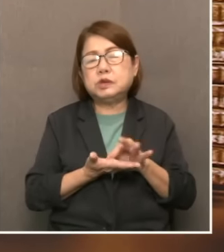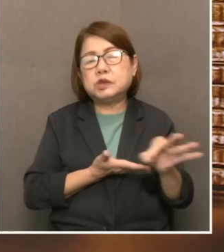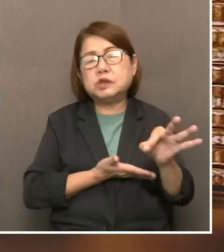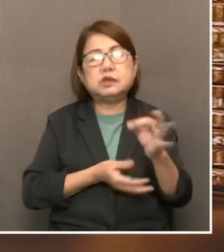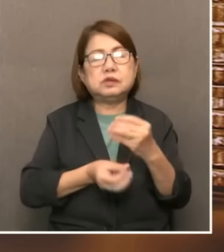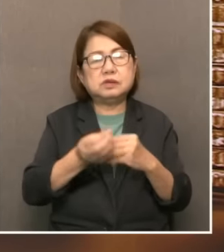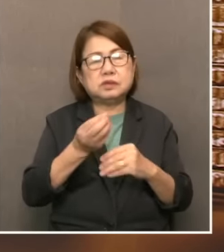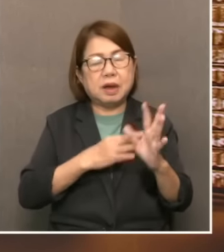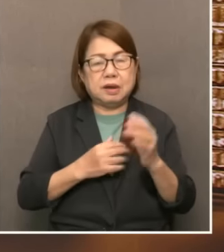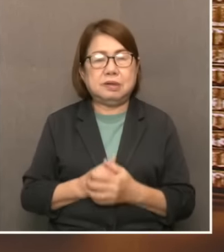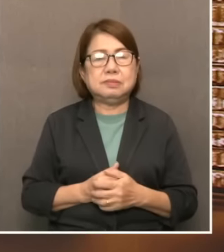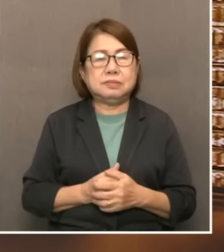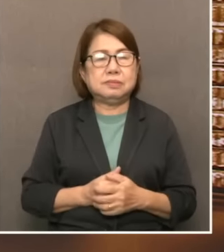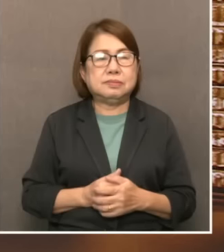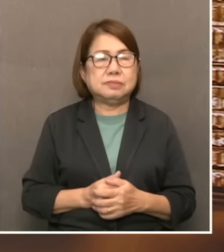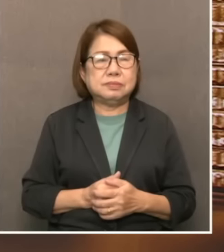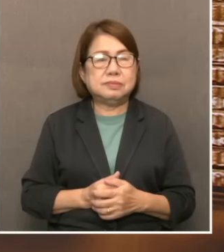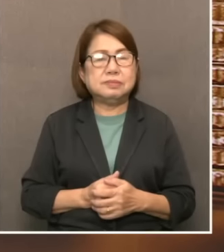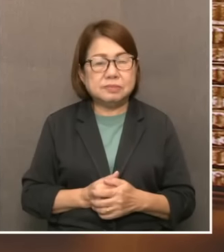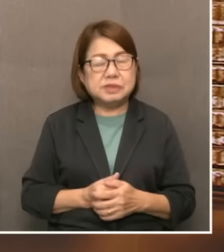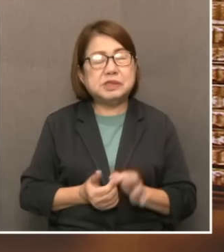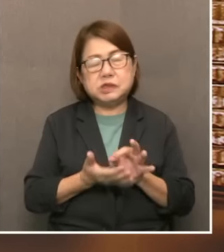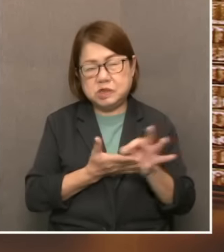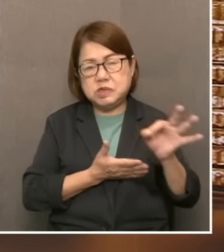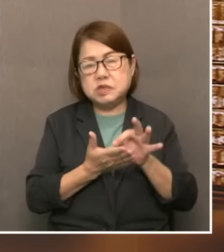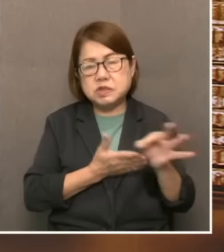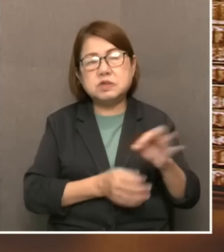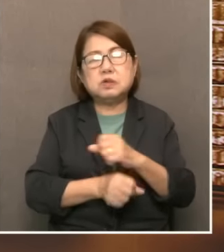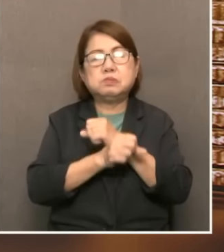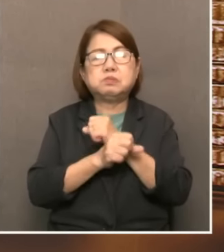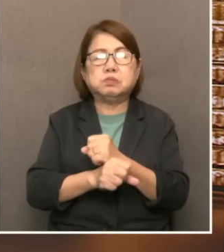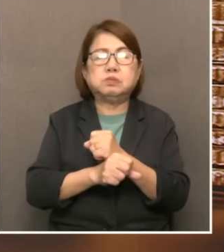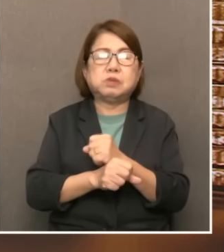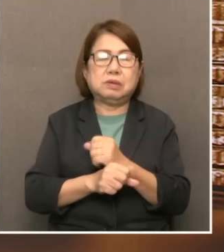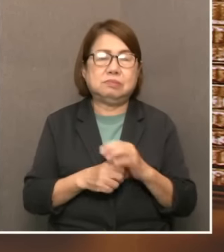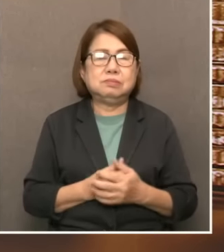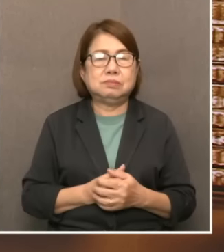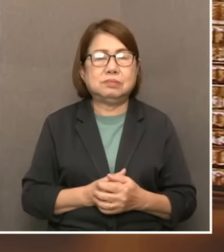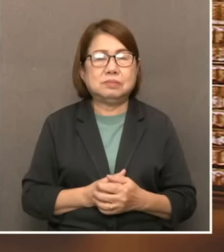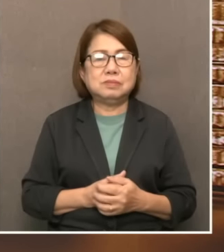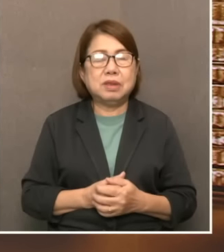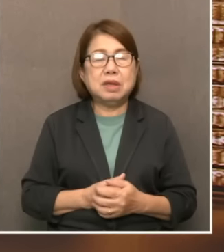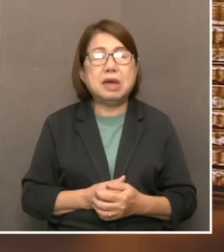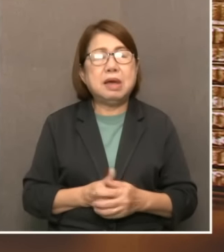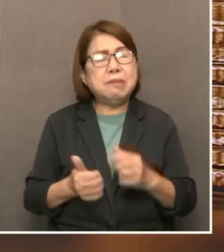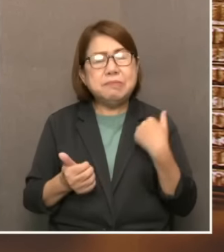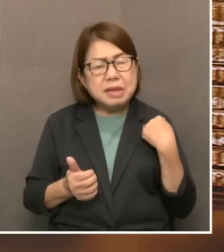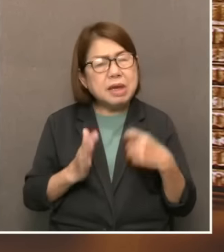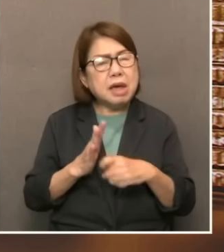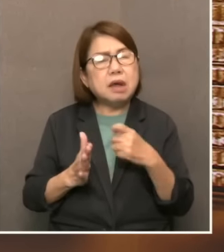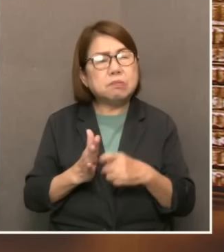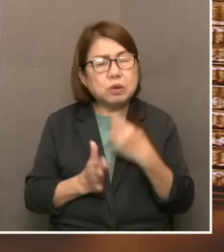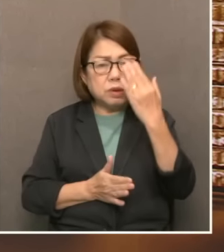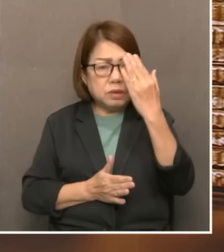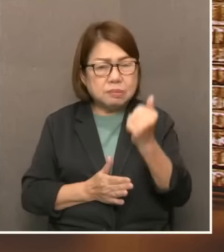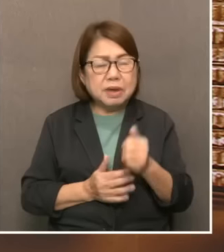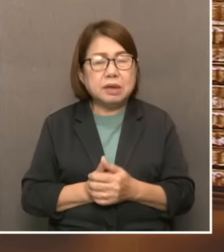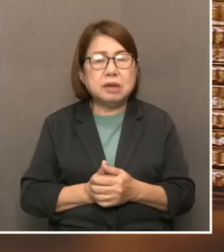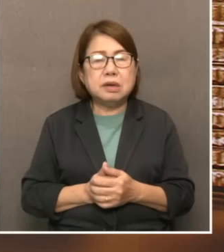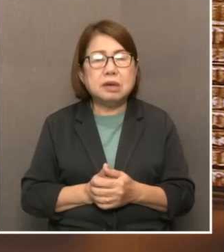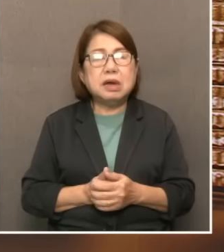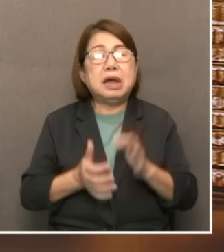อื่นๆจึงหันมา่ะซื้อทองคำเพื่อป้องกันเรื่องความไม่แน่นอนนั่นเองปัจจัยอะไรบ้างล่ะที่เป็นปัจจัยที่กระทบ